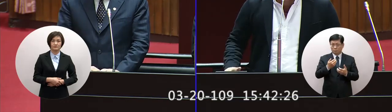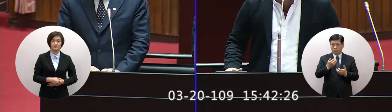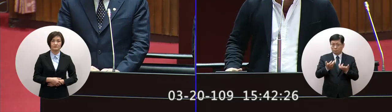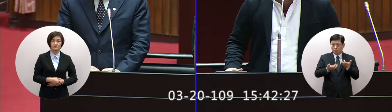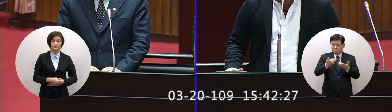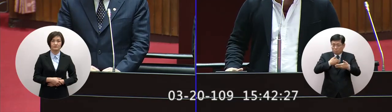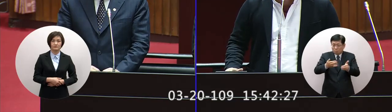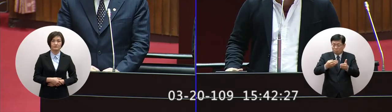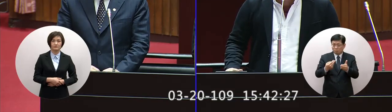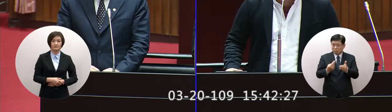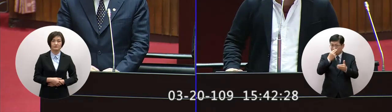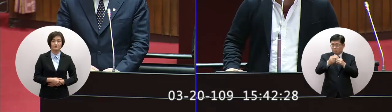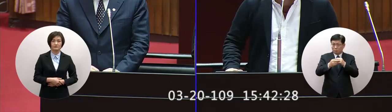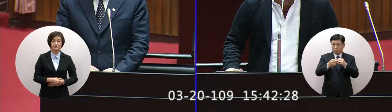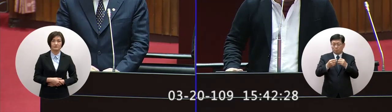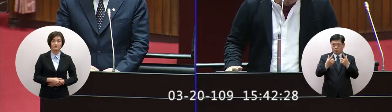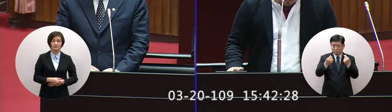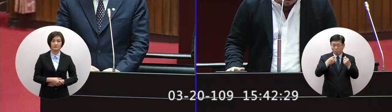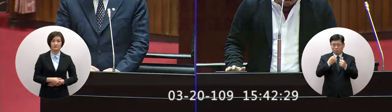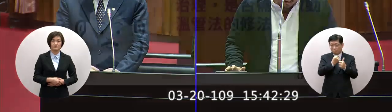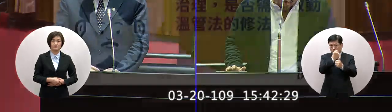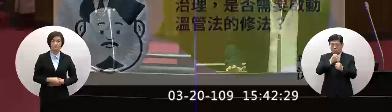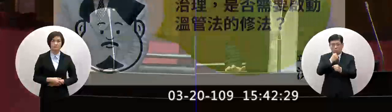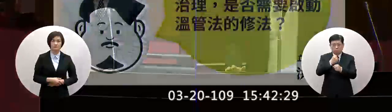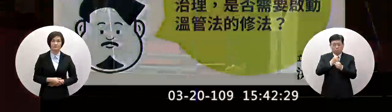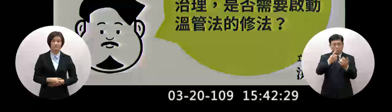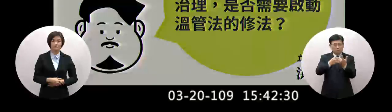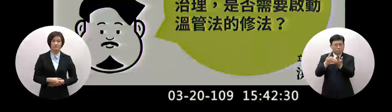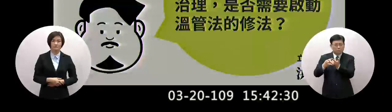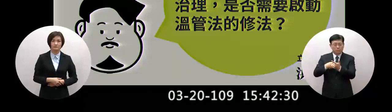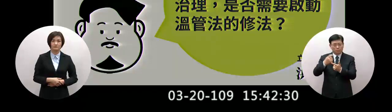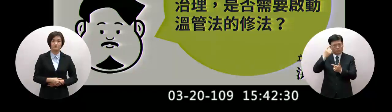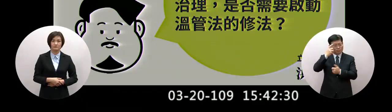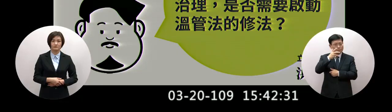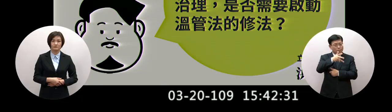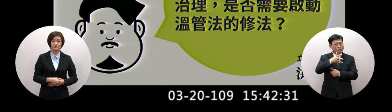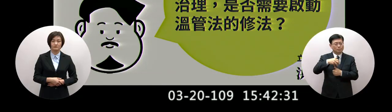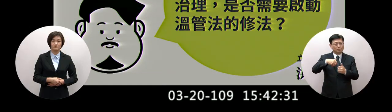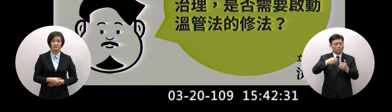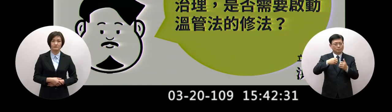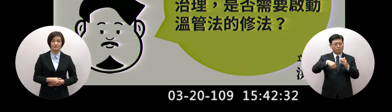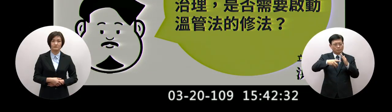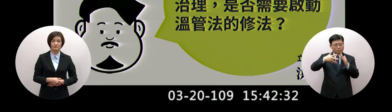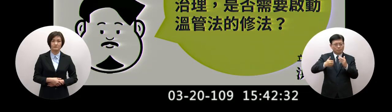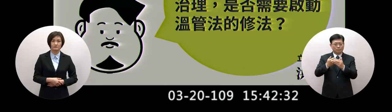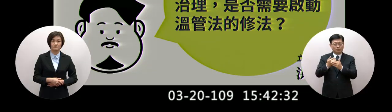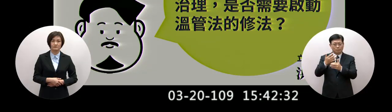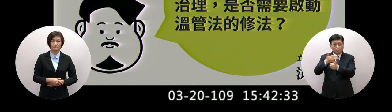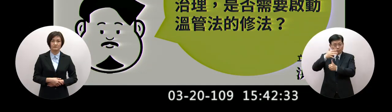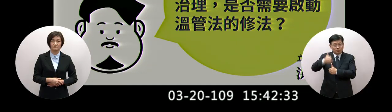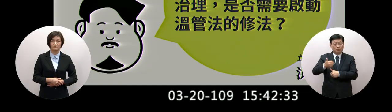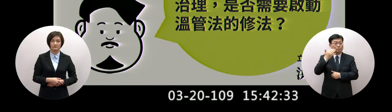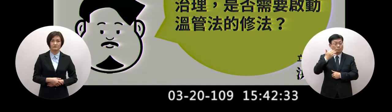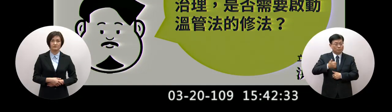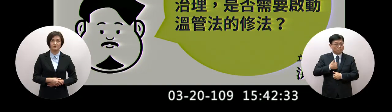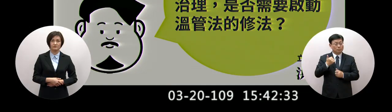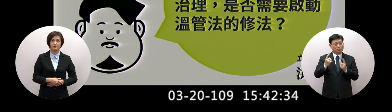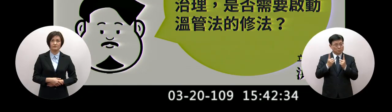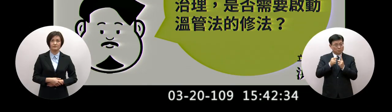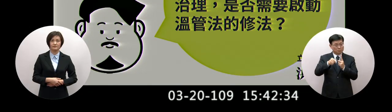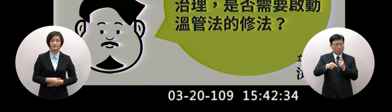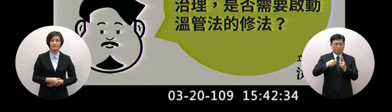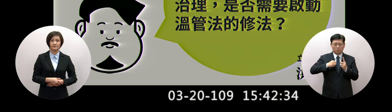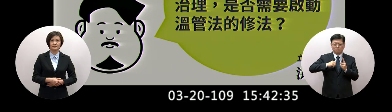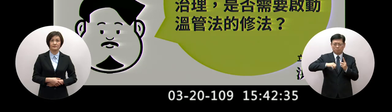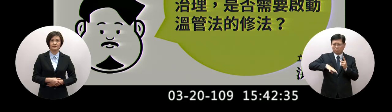的工作里面，如果还有这些欠缺的话，我其实想问署长或院长，其实如果台湾要面向一个比较